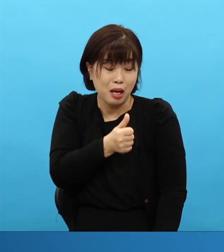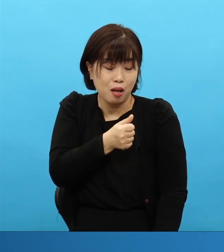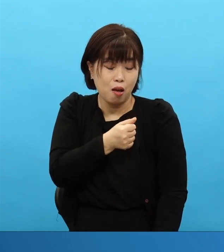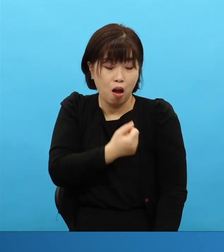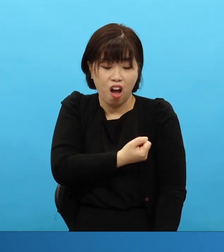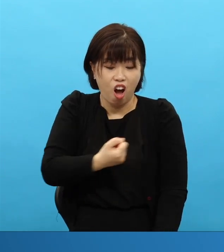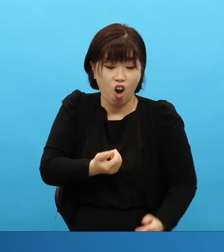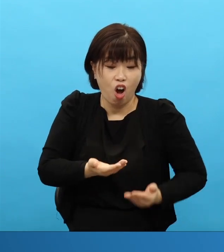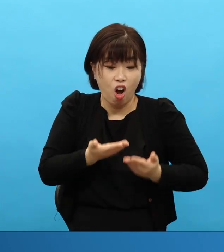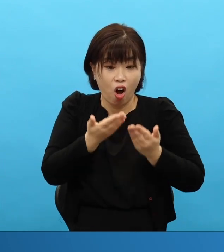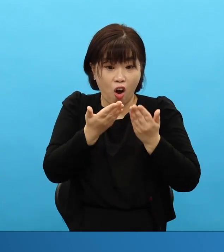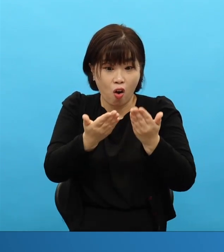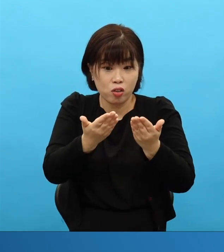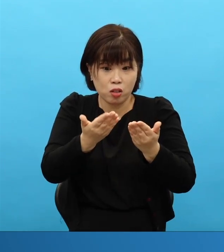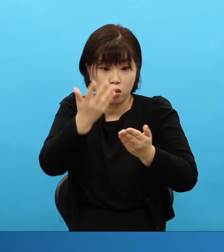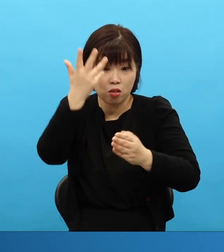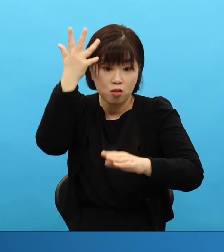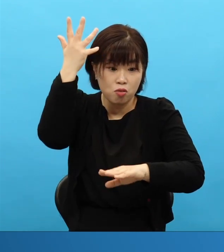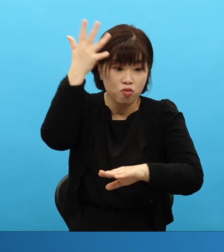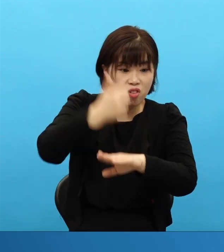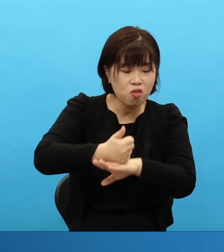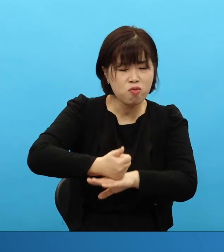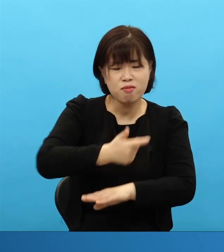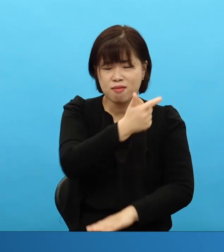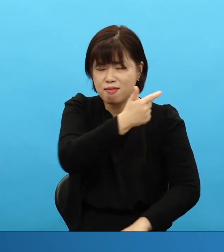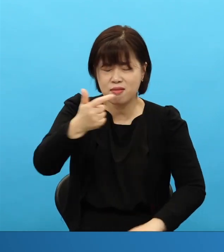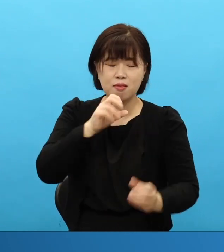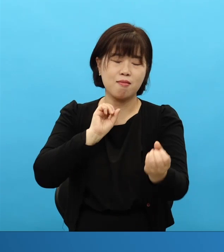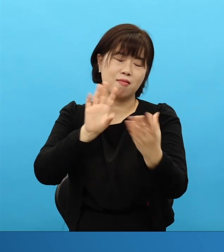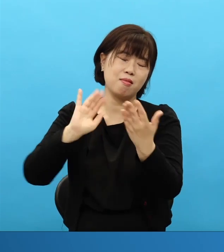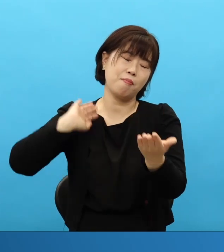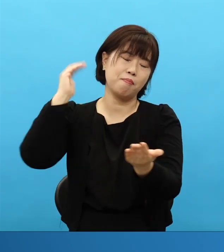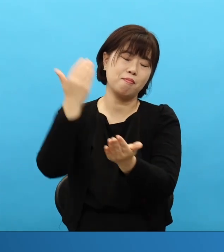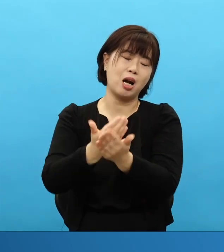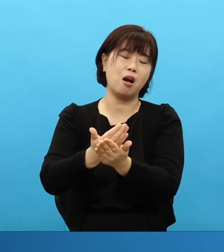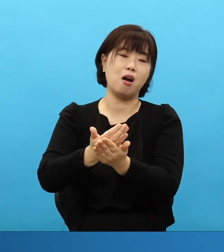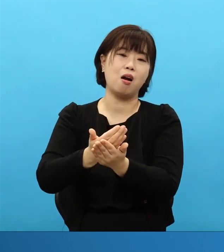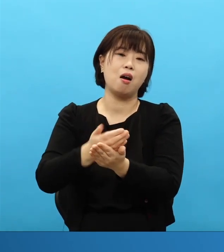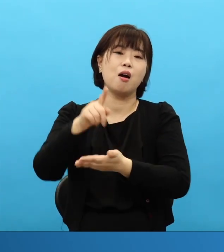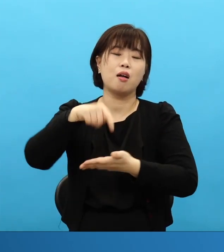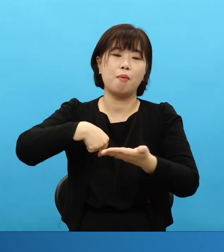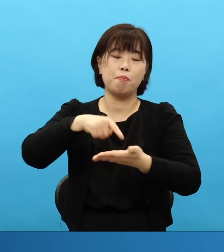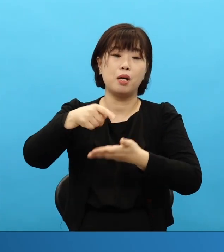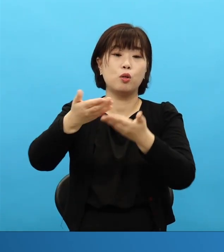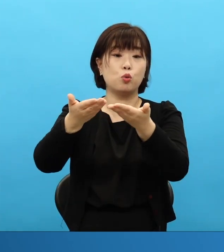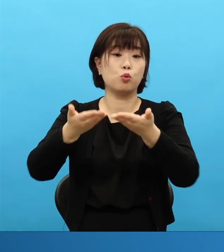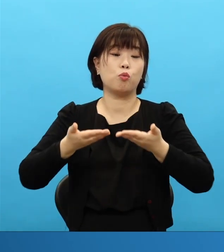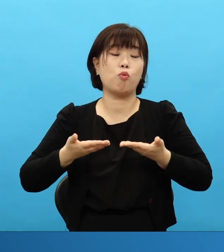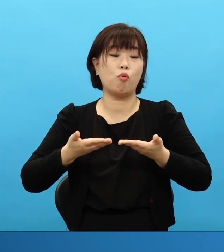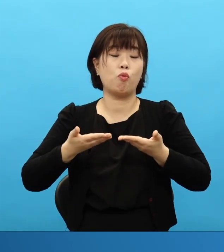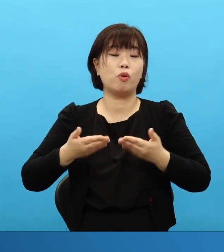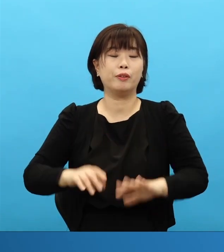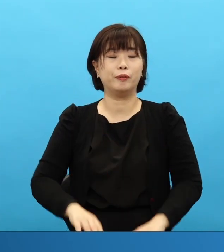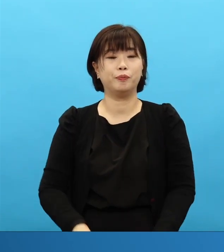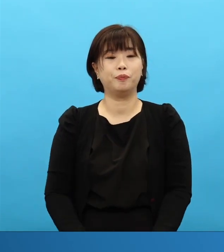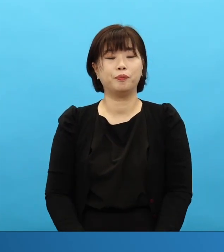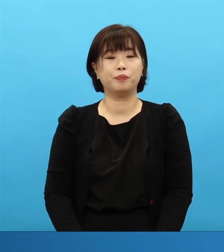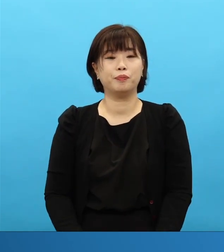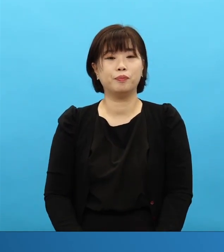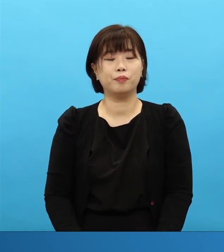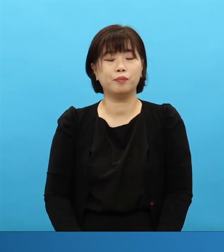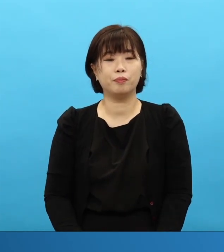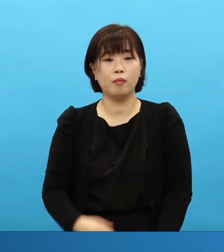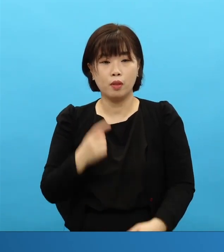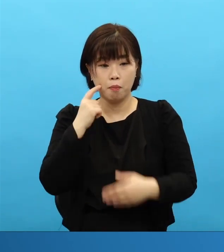그것은 굉장한 것이 되는 겁니다. But helping the servants of the Lord who evangelize, that becomes a big thing. 여러분이 만약에 복음 막는